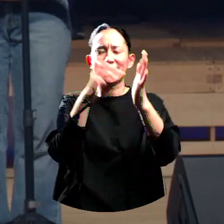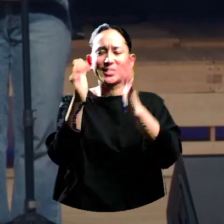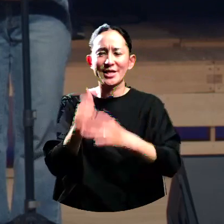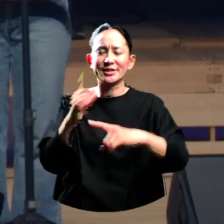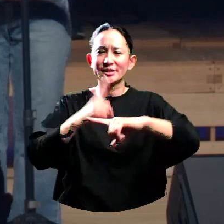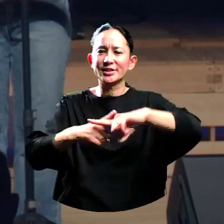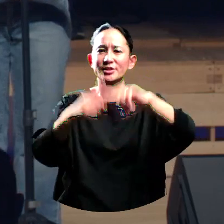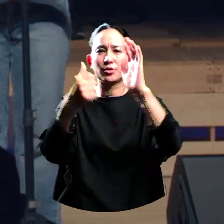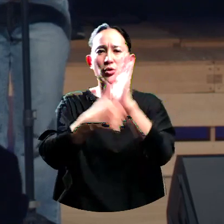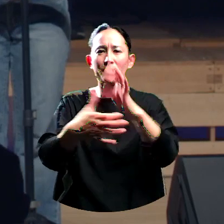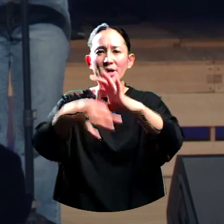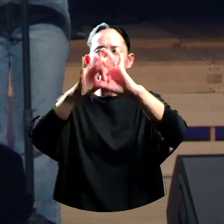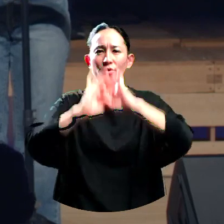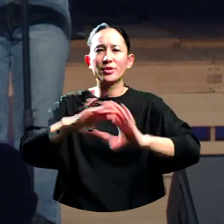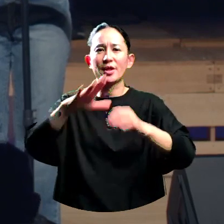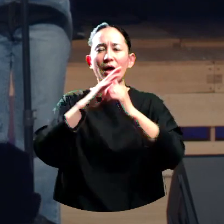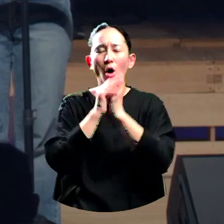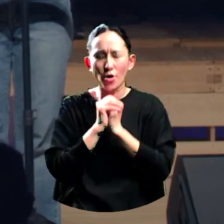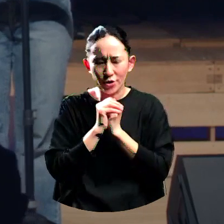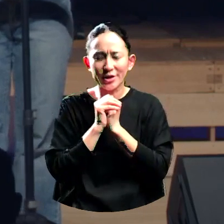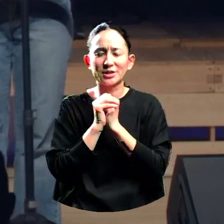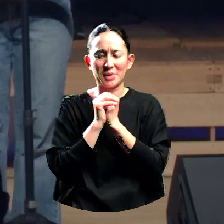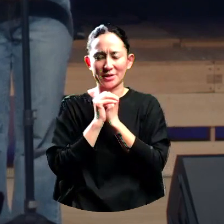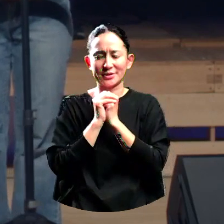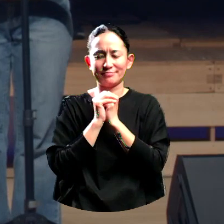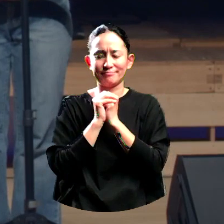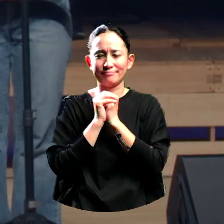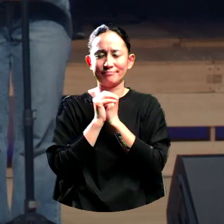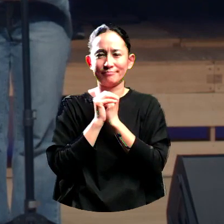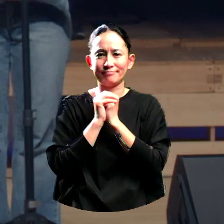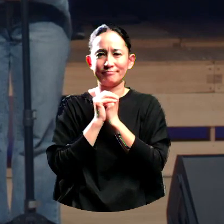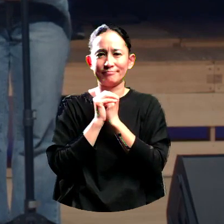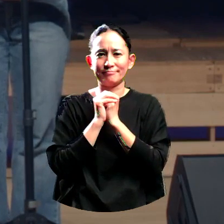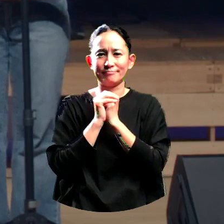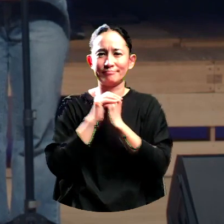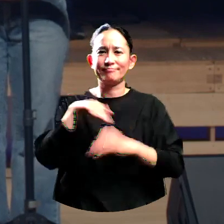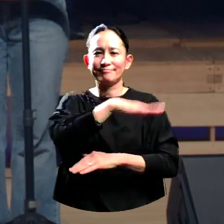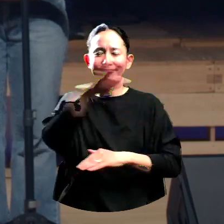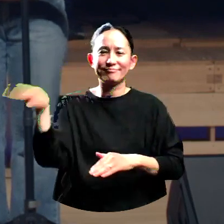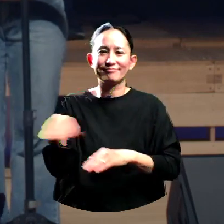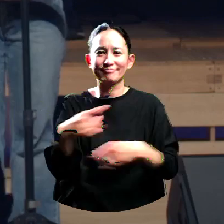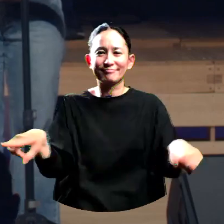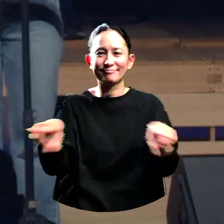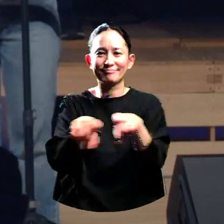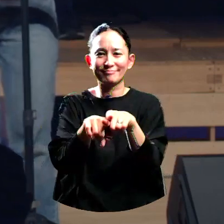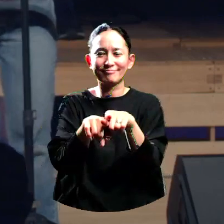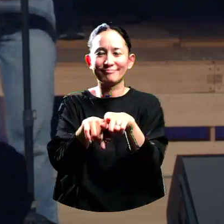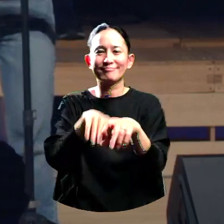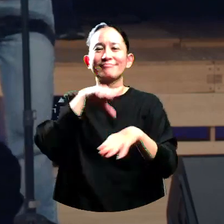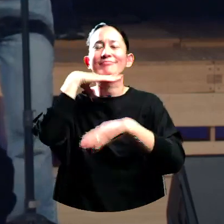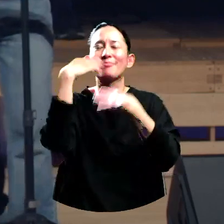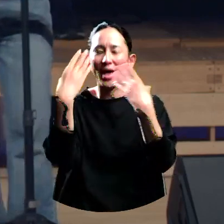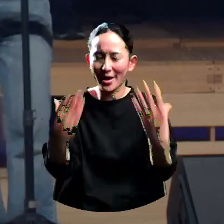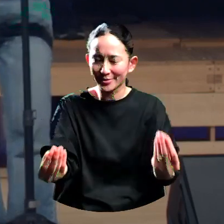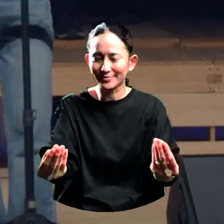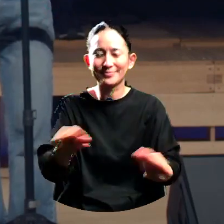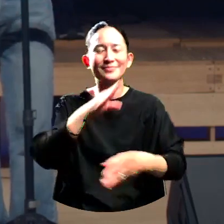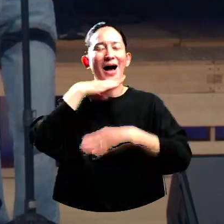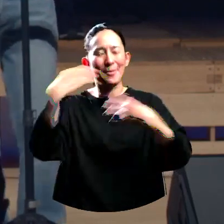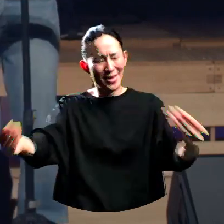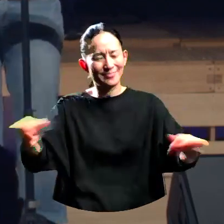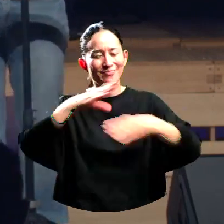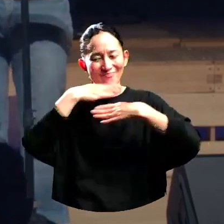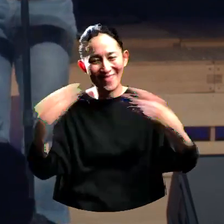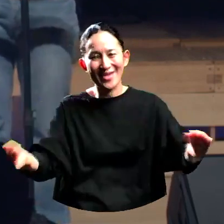前でお祈りします。 We pray all these things in the name of our risen Savior, Jesus Christ. 皆さん一緒に。 Together. Amen.